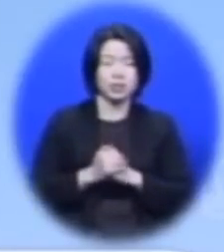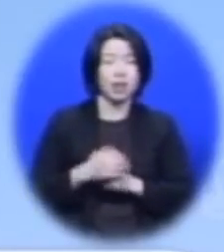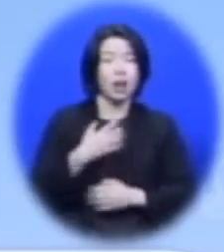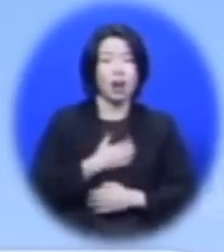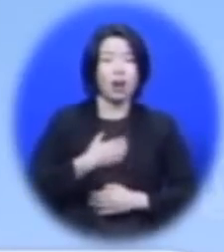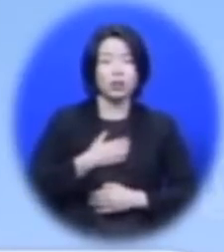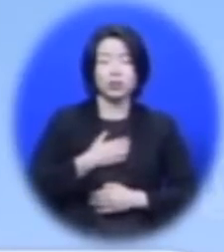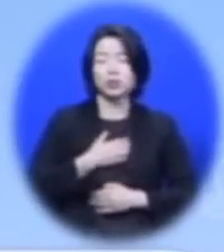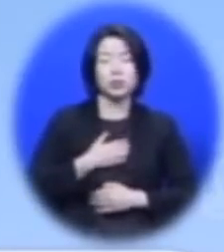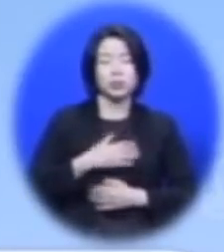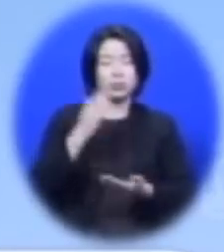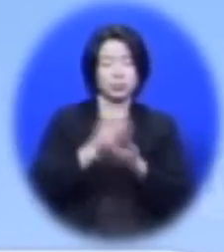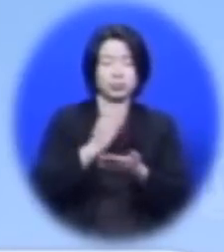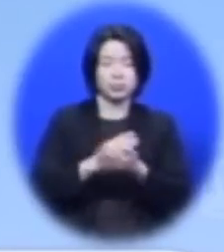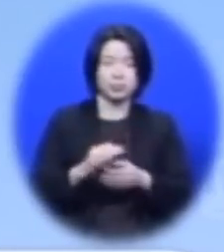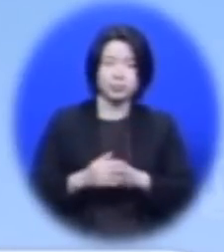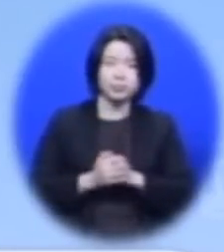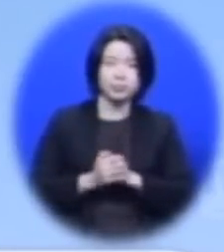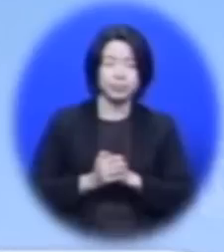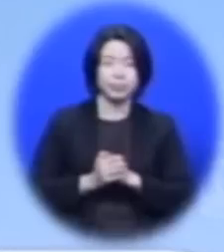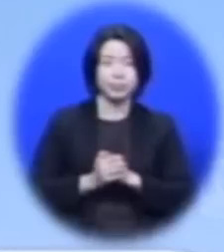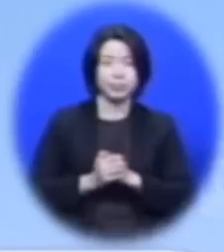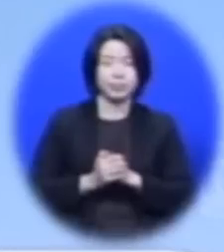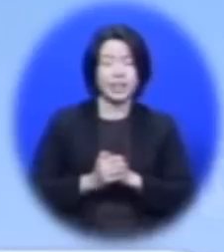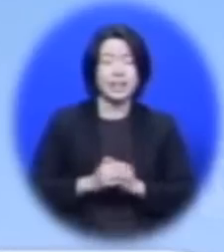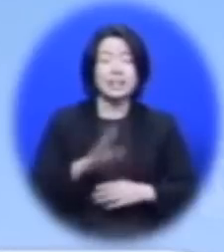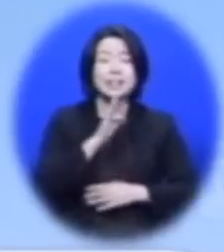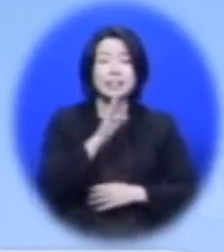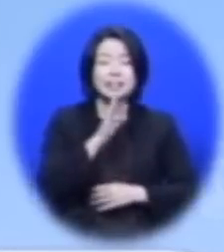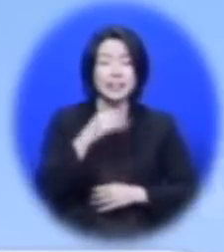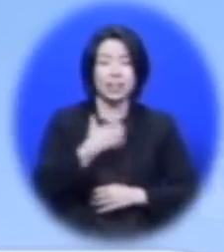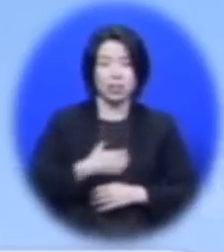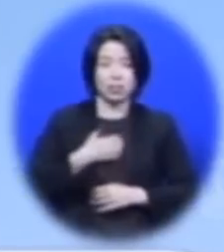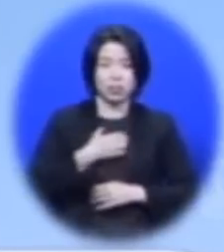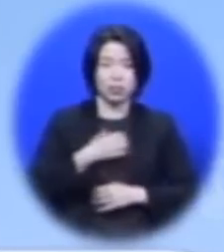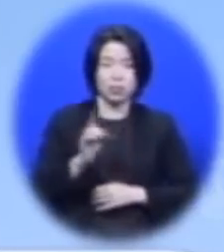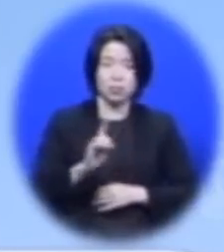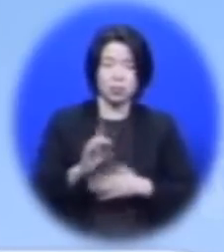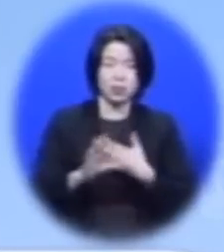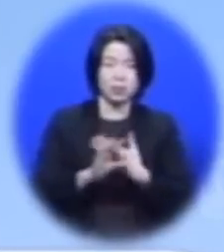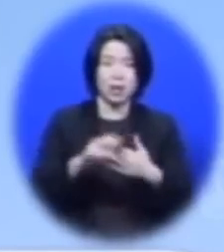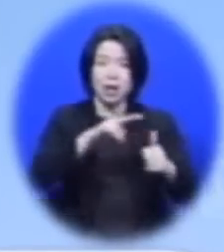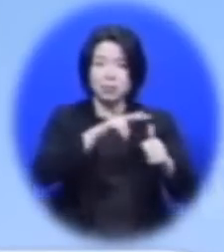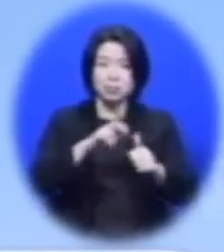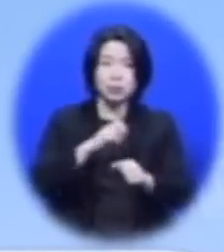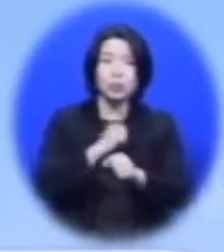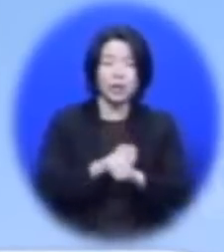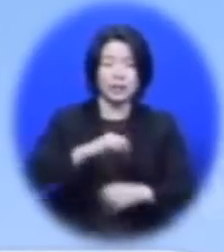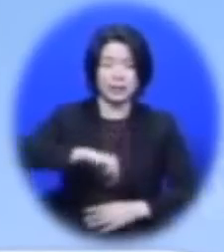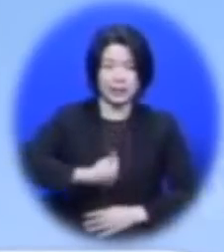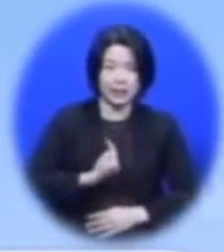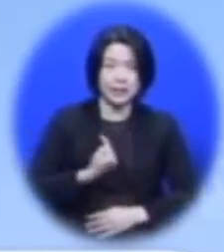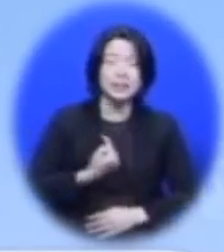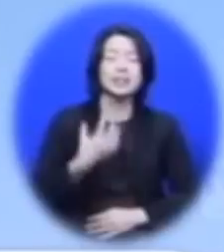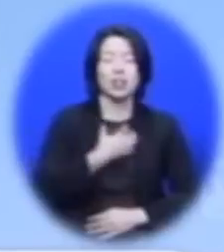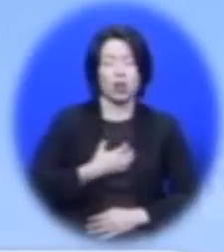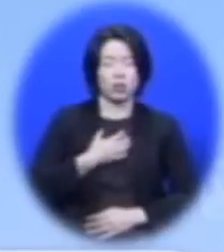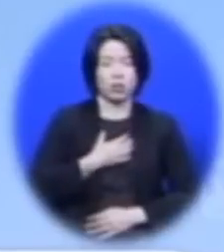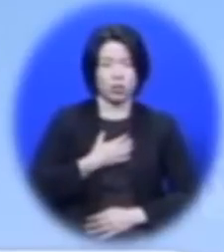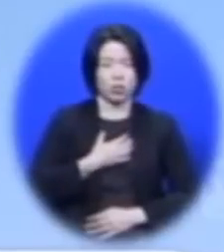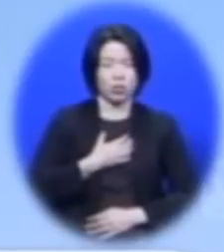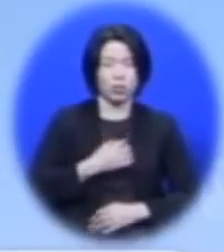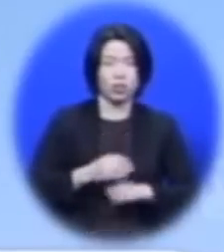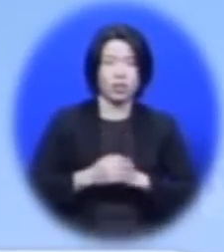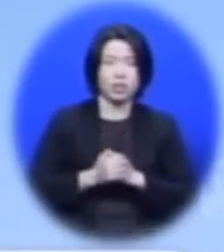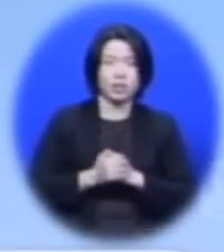걱정도 팔자예요. 네. 진짜 걱정할 것은요 미워하는 자신이 걱정이에요. 미워하는